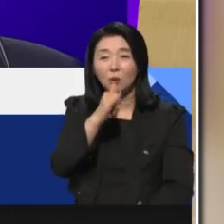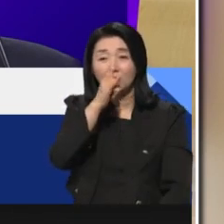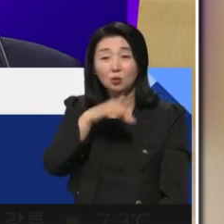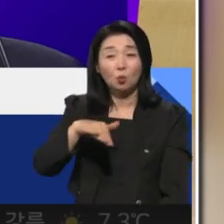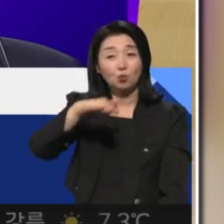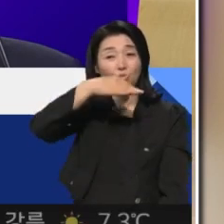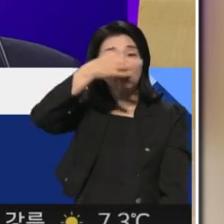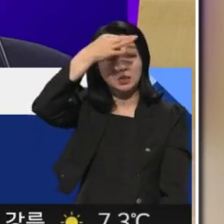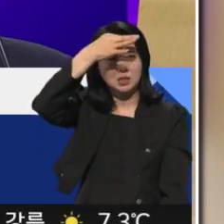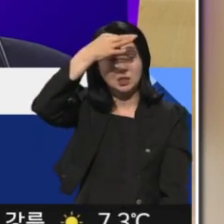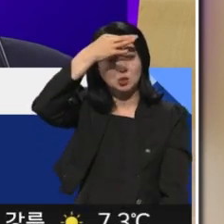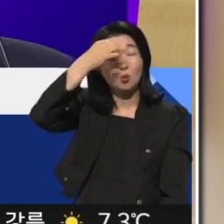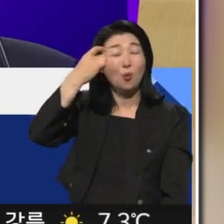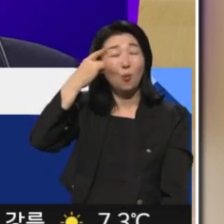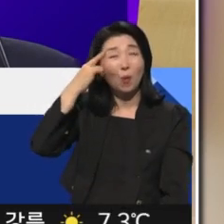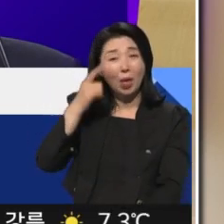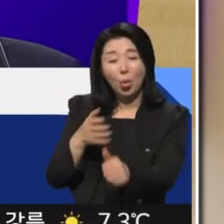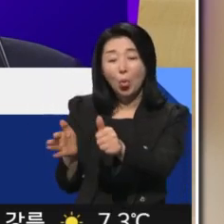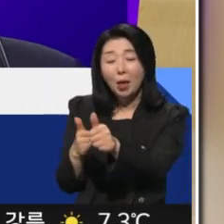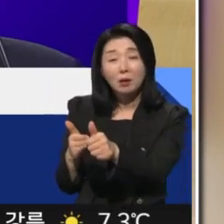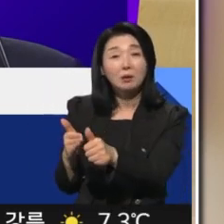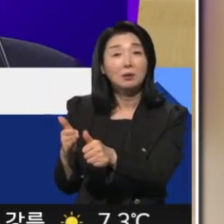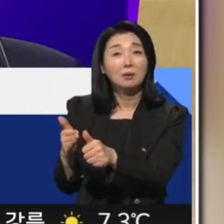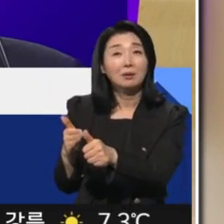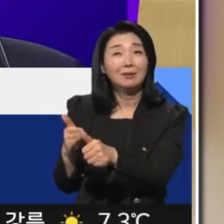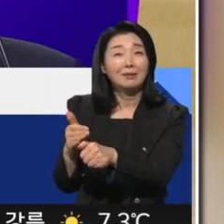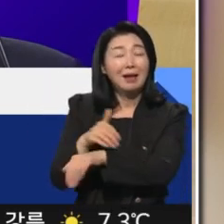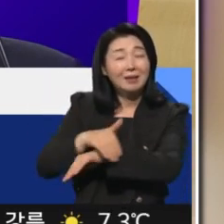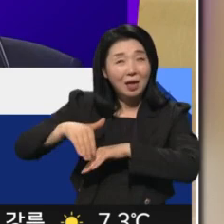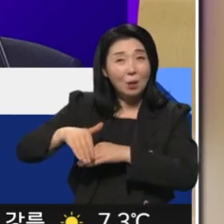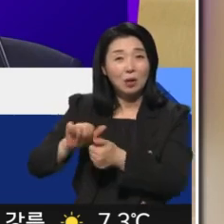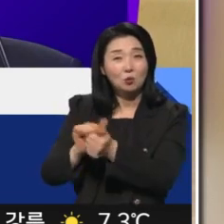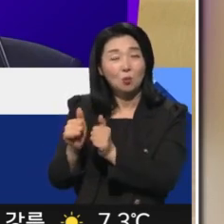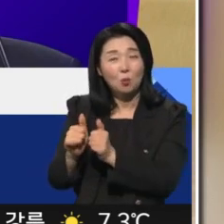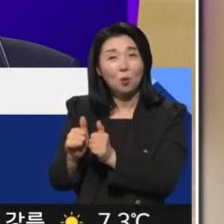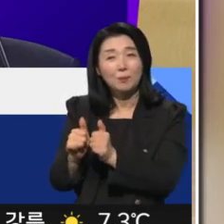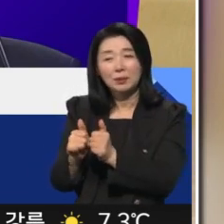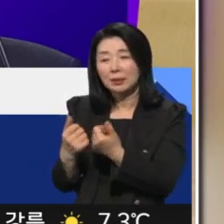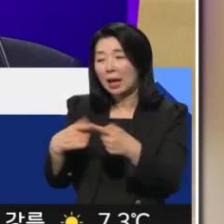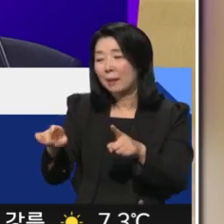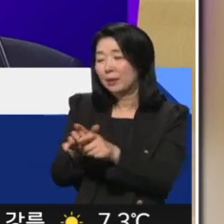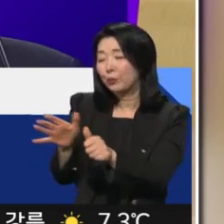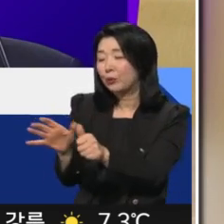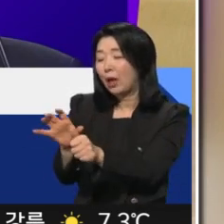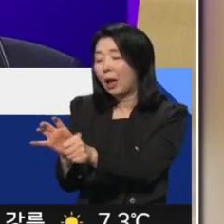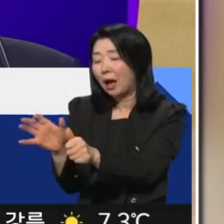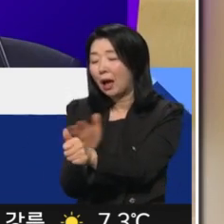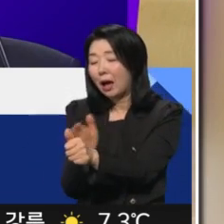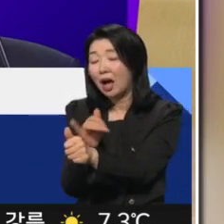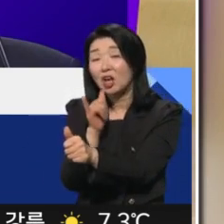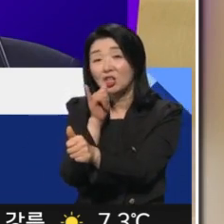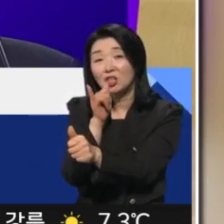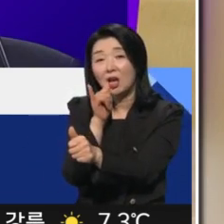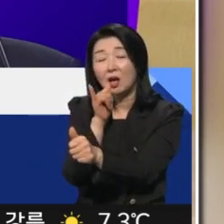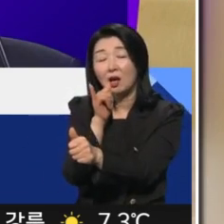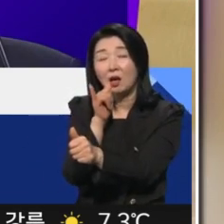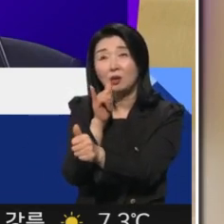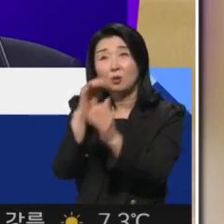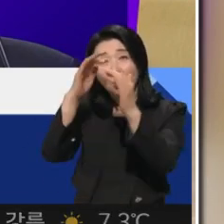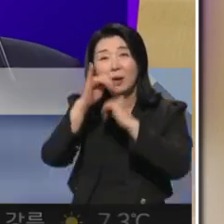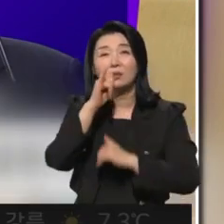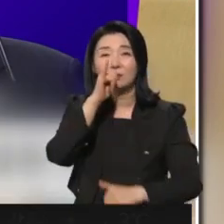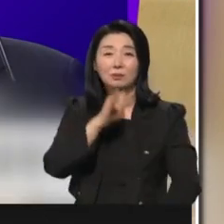기술이 작전 종목이고 네. 작전 세력이 관여를 했다라고 하는 게 판결문에 명확히 나와